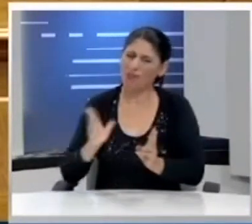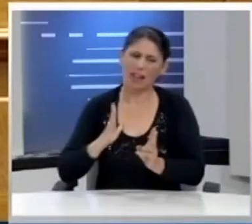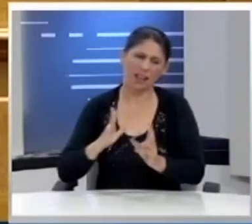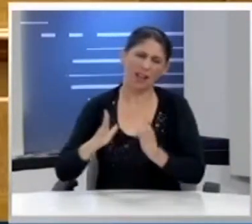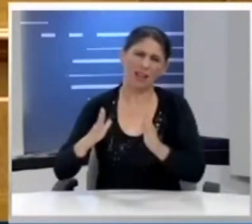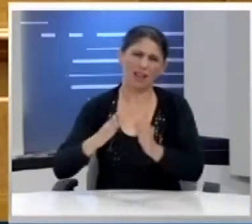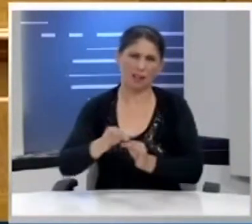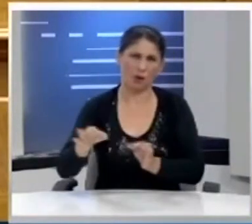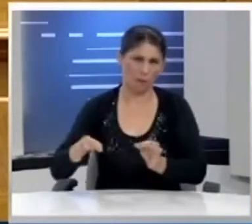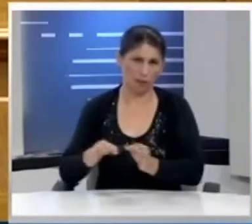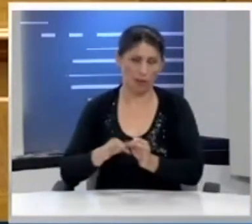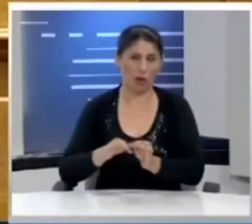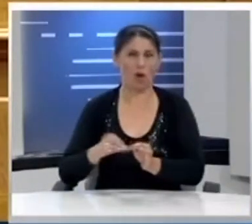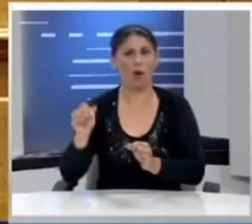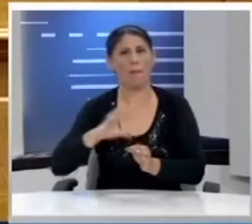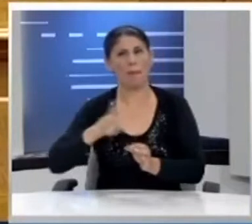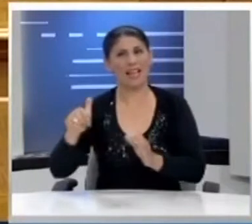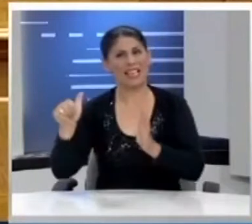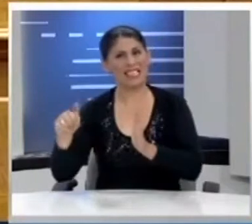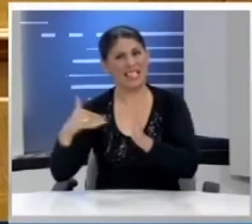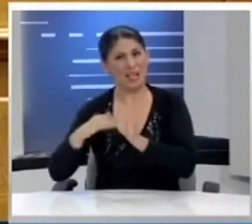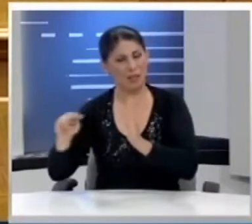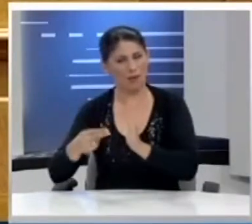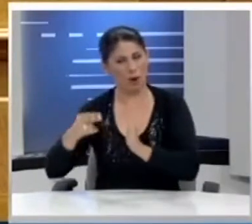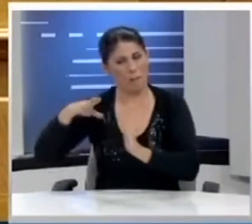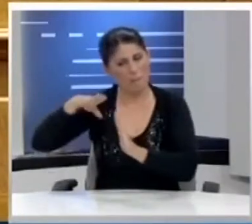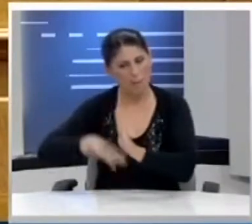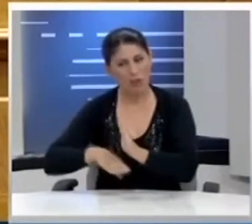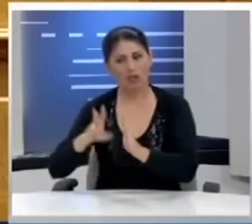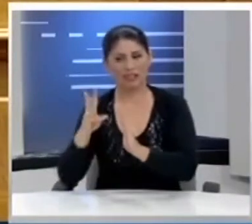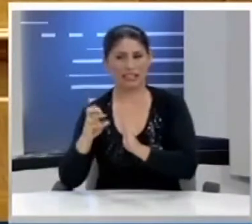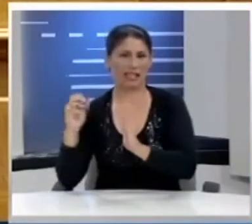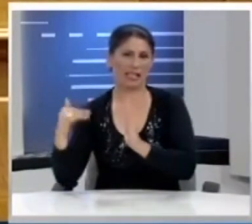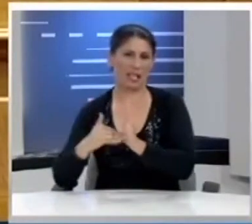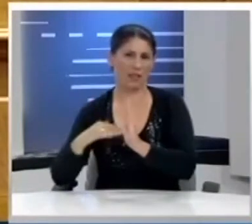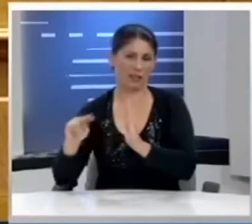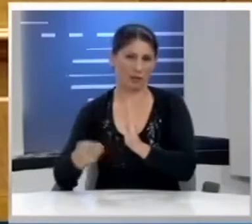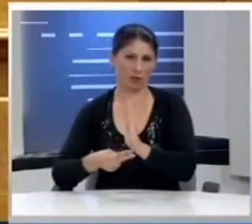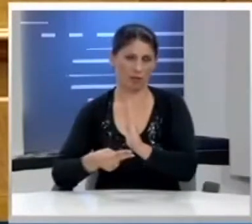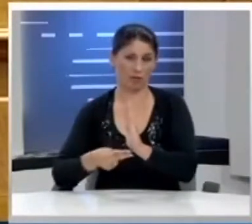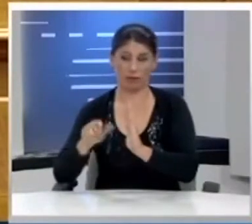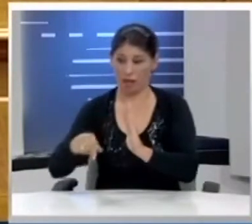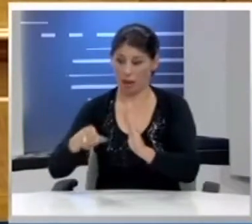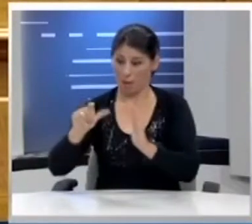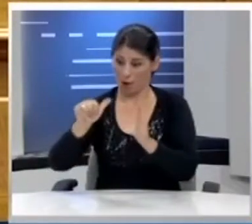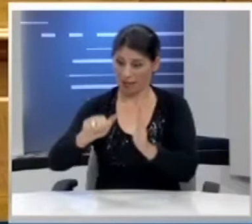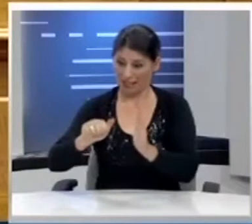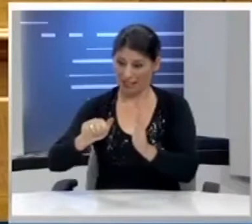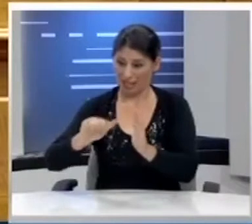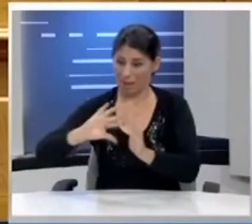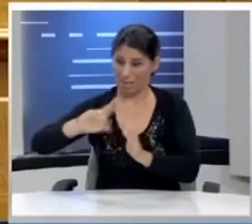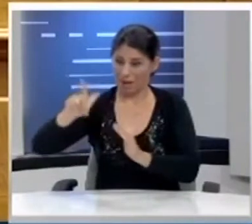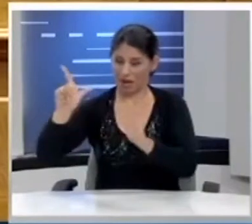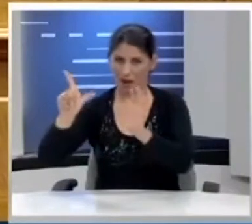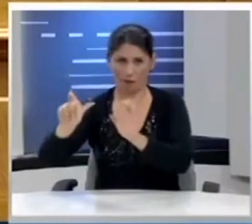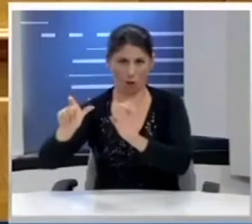η μείωση είναι της τάξης του 30%. Για αξίες από 60 έως 70.000 ευρώ